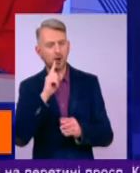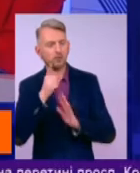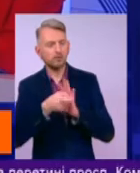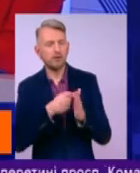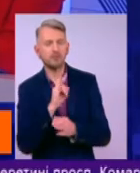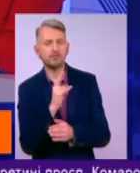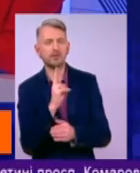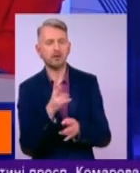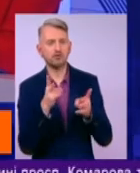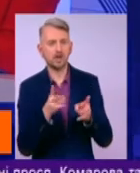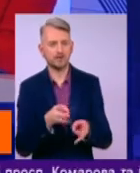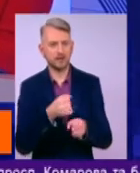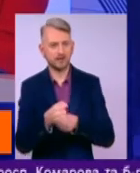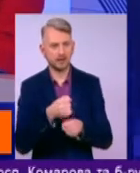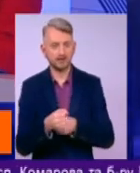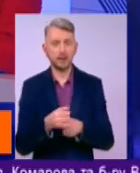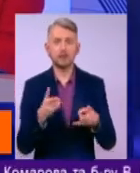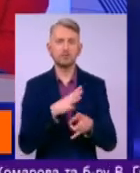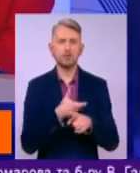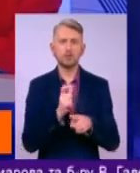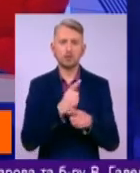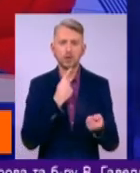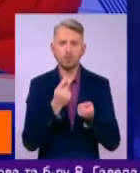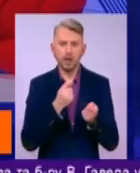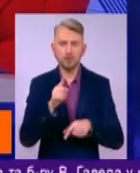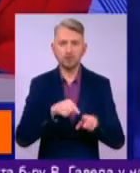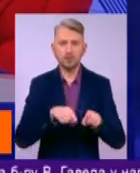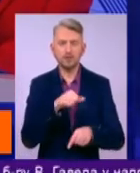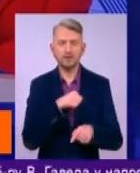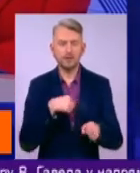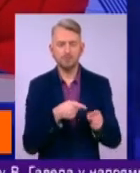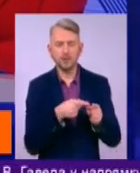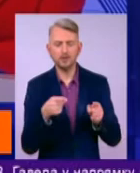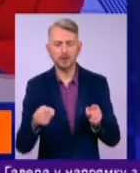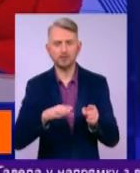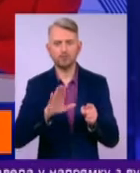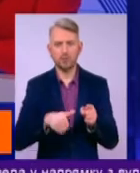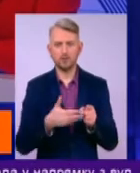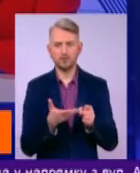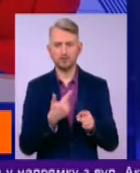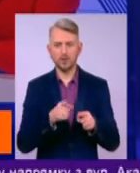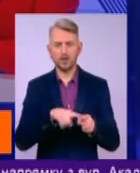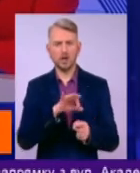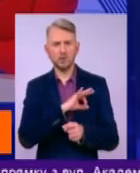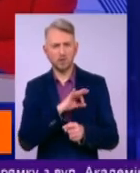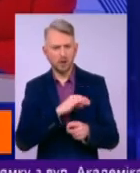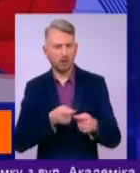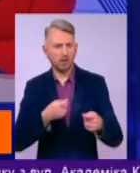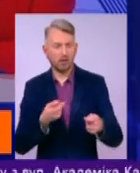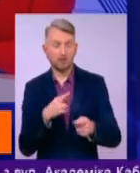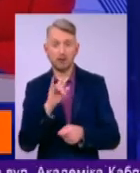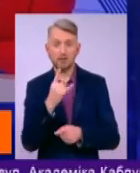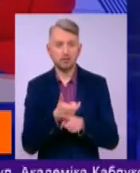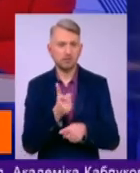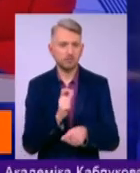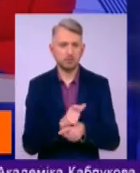як жертви насильства. І тут треба бути дуже обережним, тому що іноді сам процес потім, це юридичне, все для дитини більш